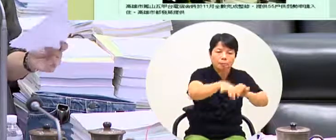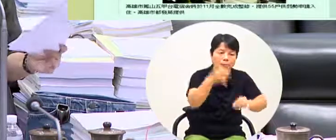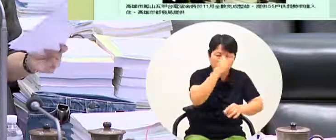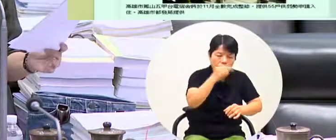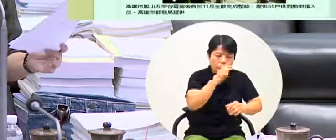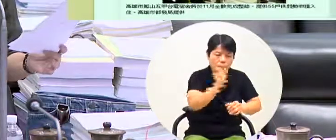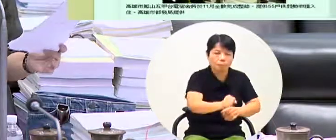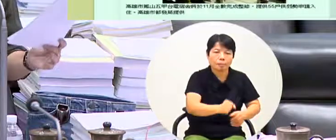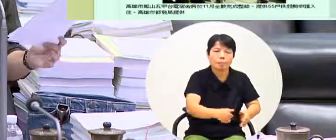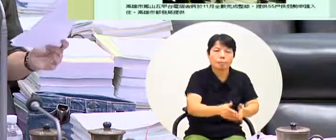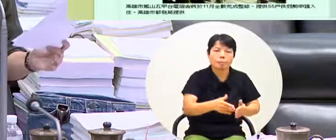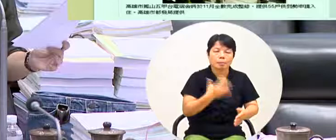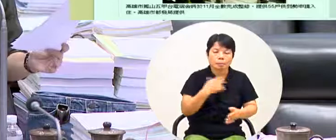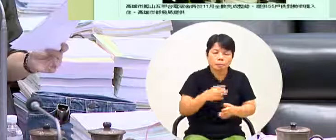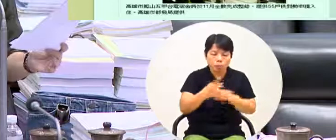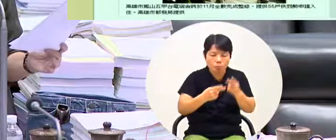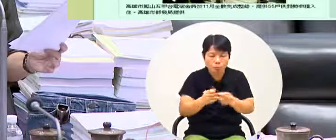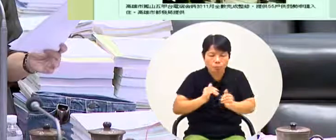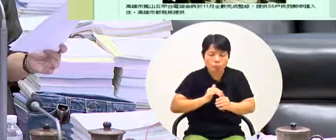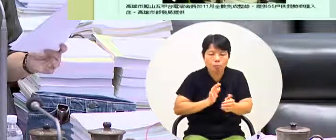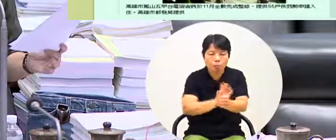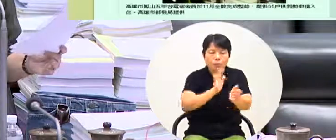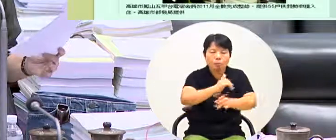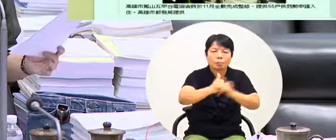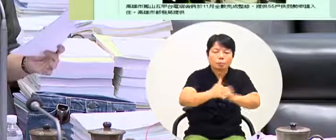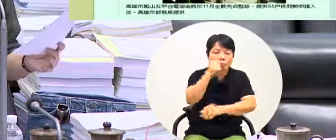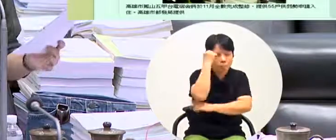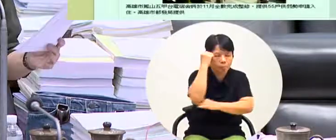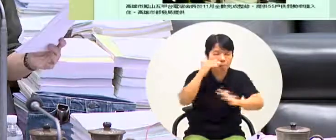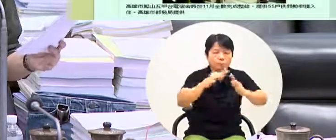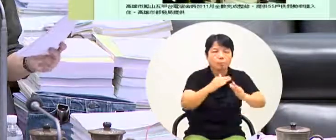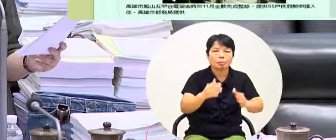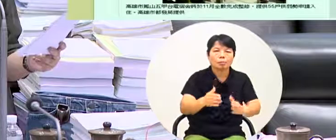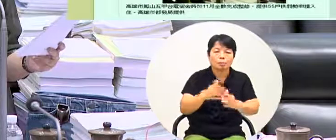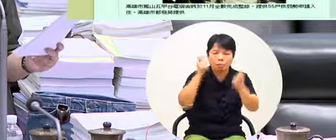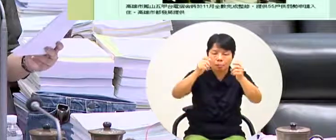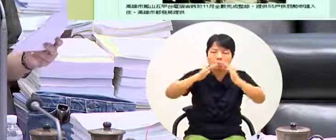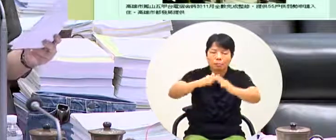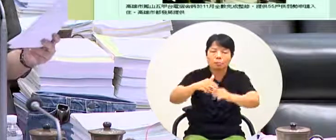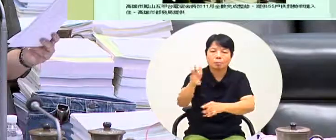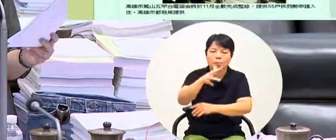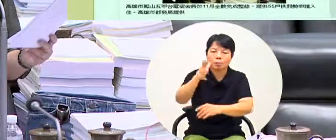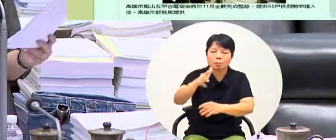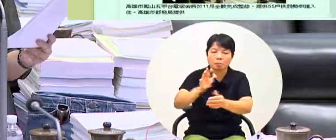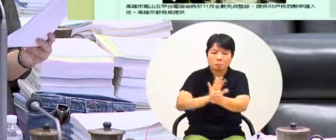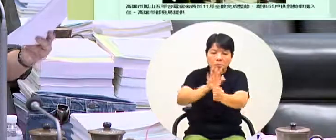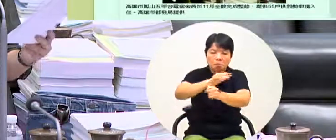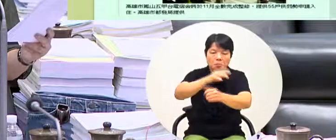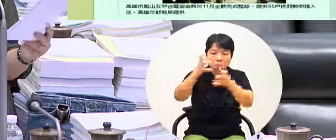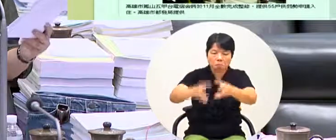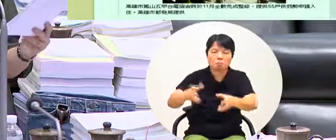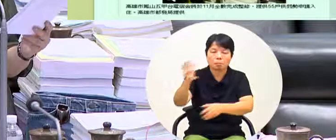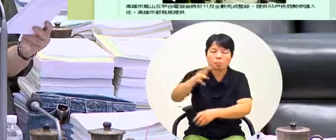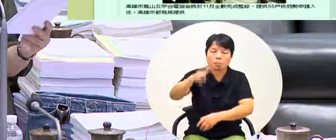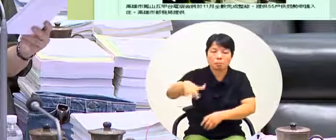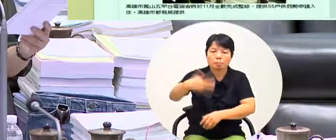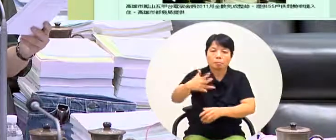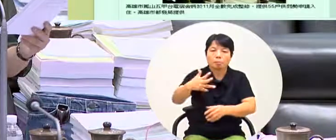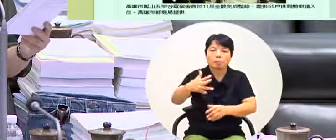是我们高雄市说要推8800户，啊，这个新闻我是觉得很惊讶，哈，因